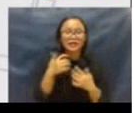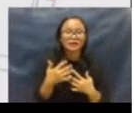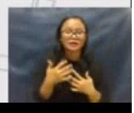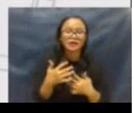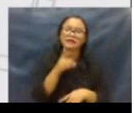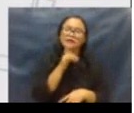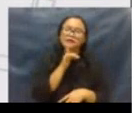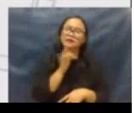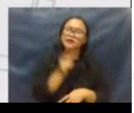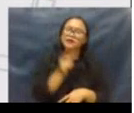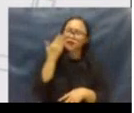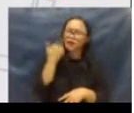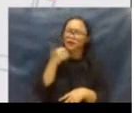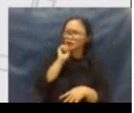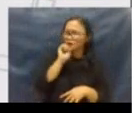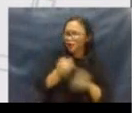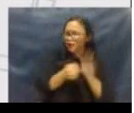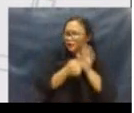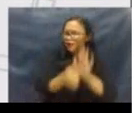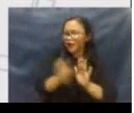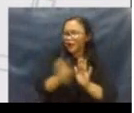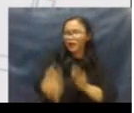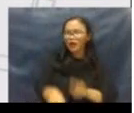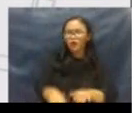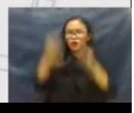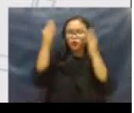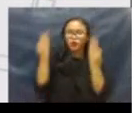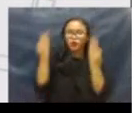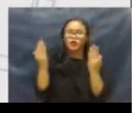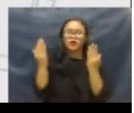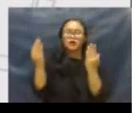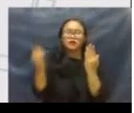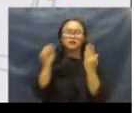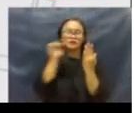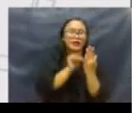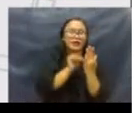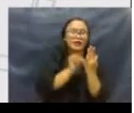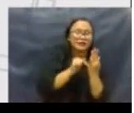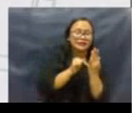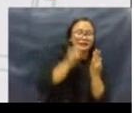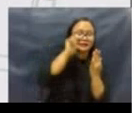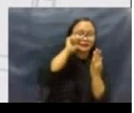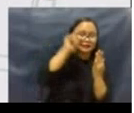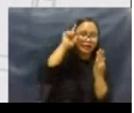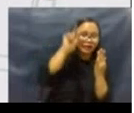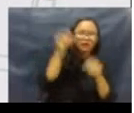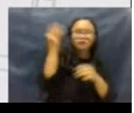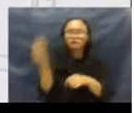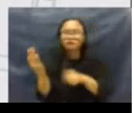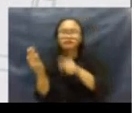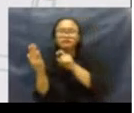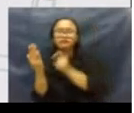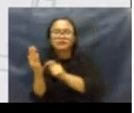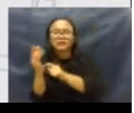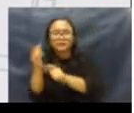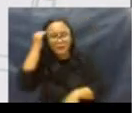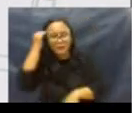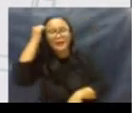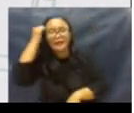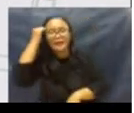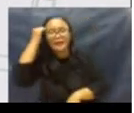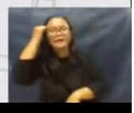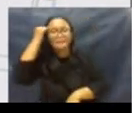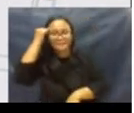tadi saya contohkan, ada dua kolom, kolom yang kiri adalah kolom saya sadar, kolom yang kanan adalah kolom saya berpikir. Ini